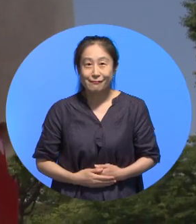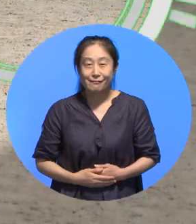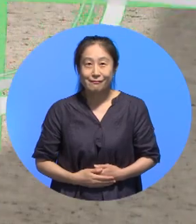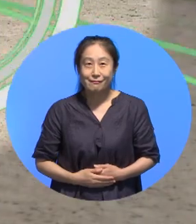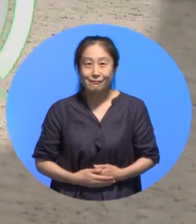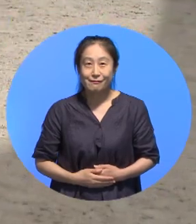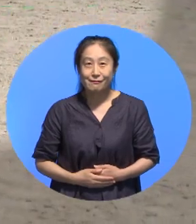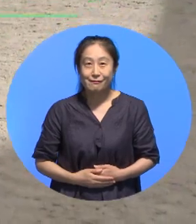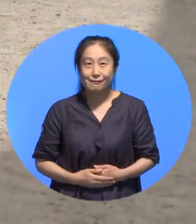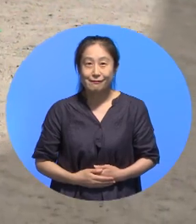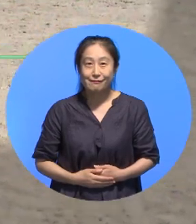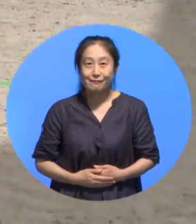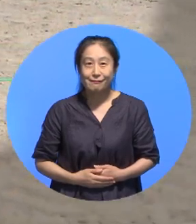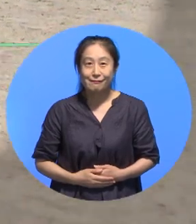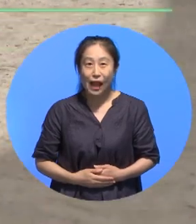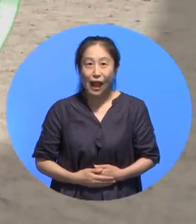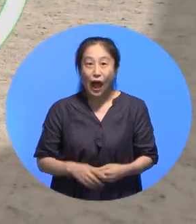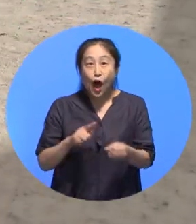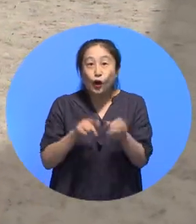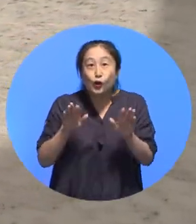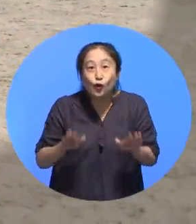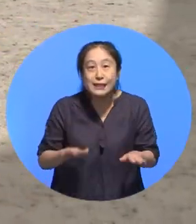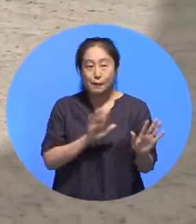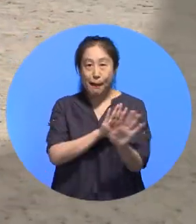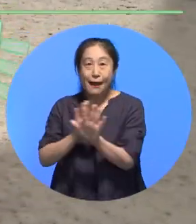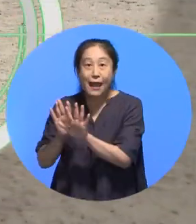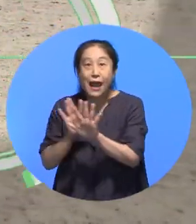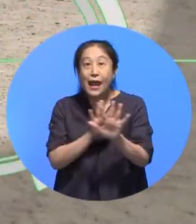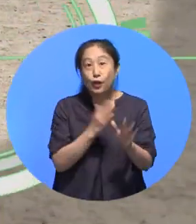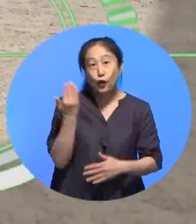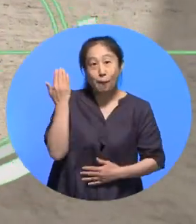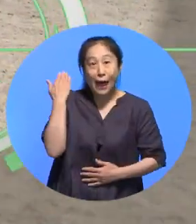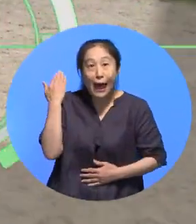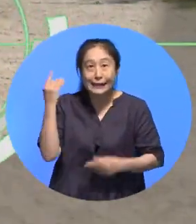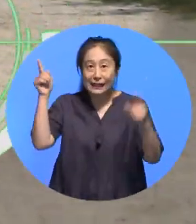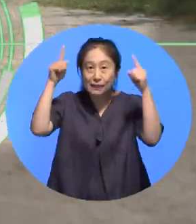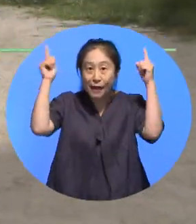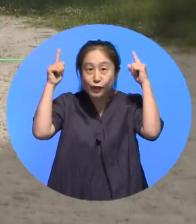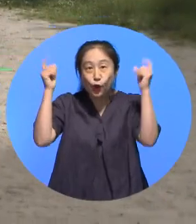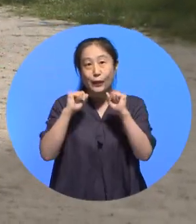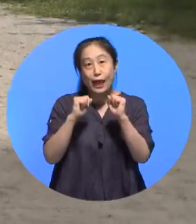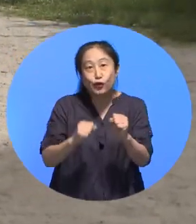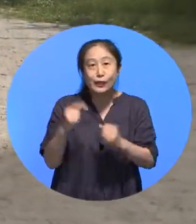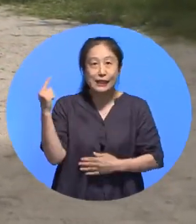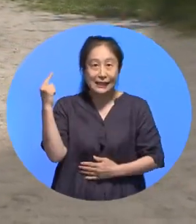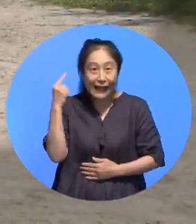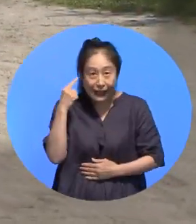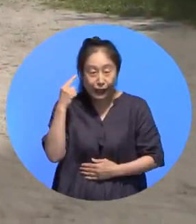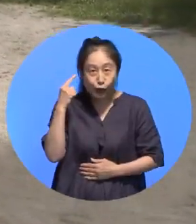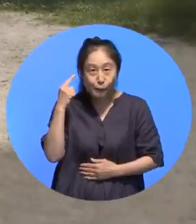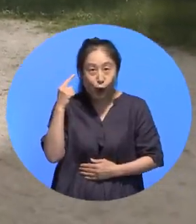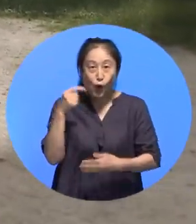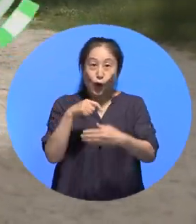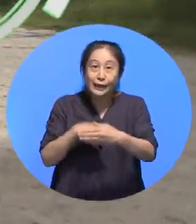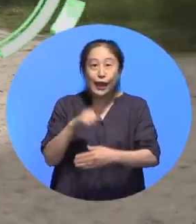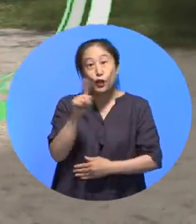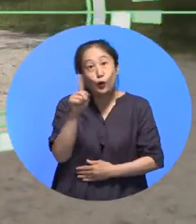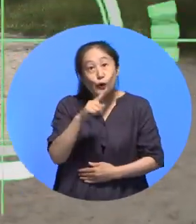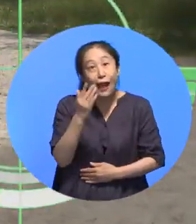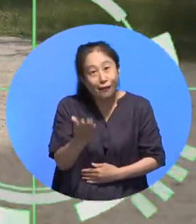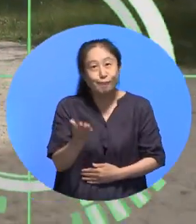た水たん今年はパレードの前にイベントがあるって聞いたんだけどどんな内容なのか